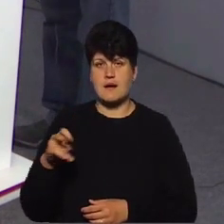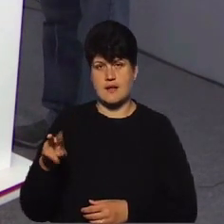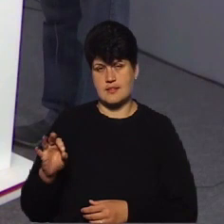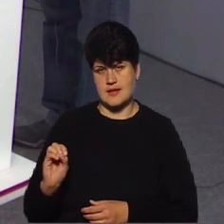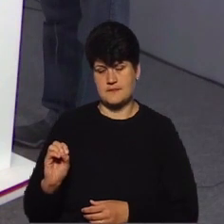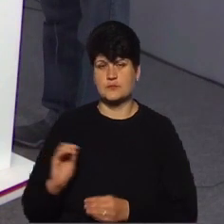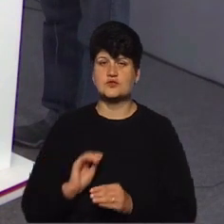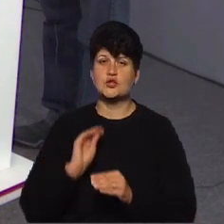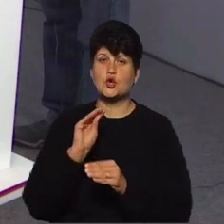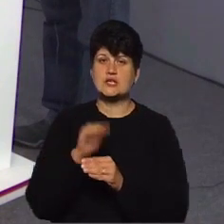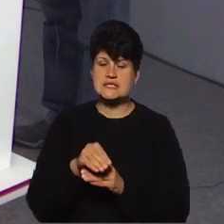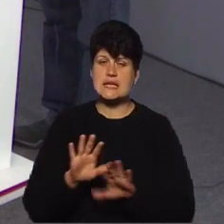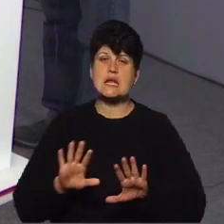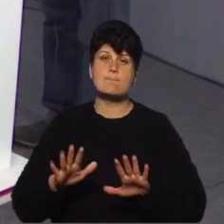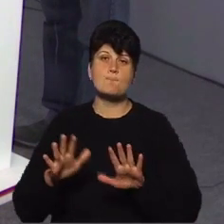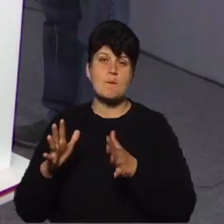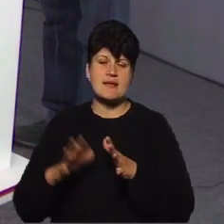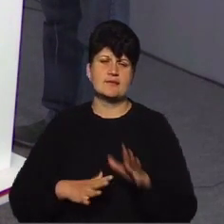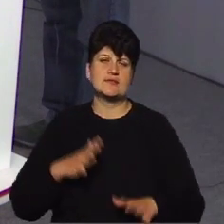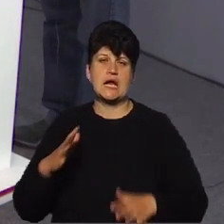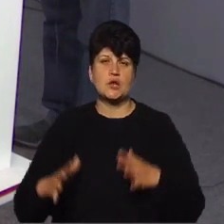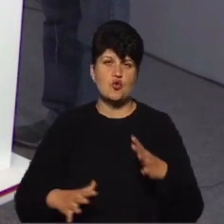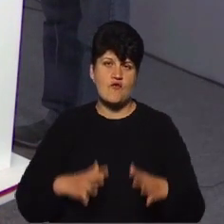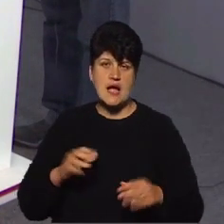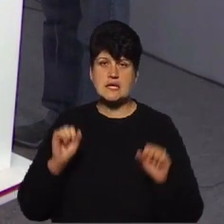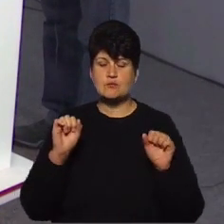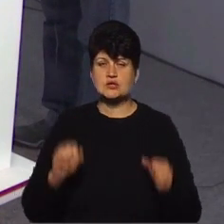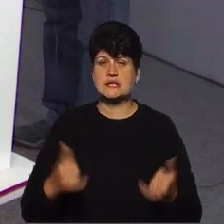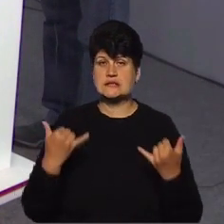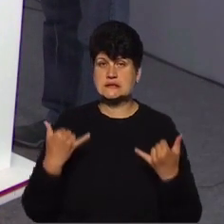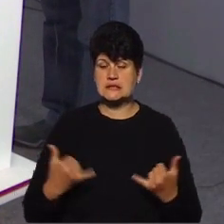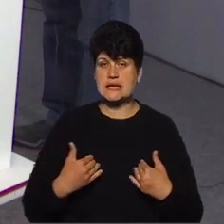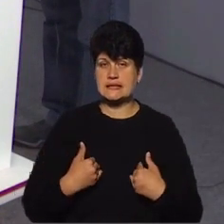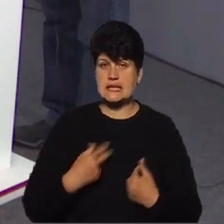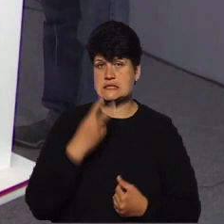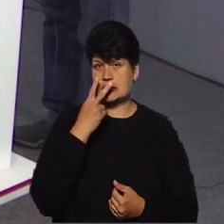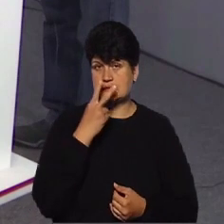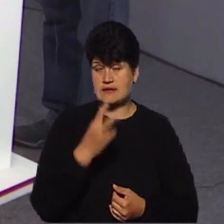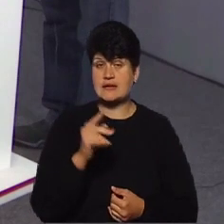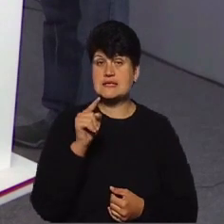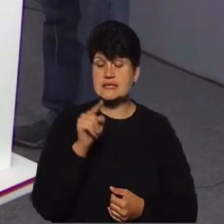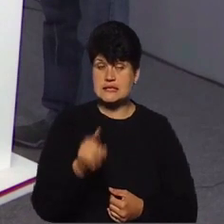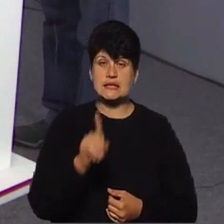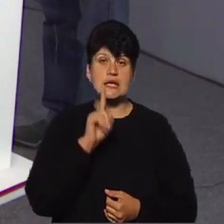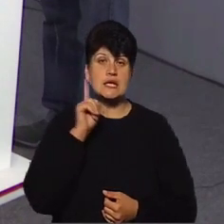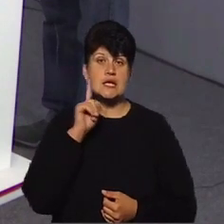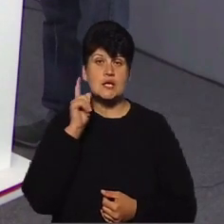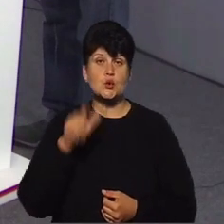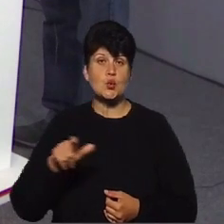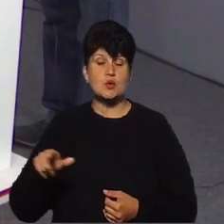у тренуванні є, а можливо, зараз на нас дивляться ті юніори, скажімо так, які десь на шляху